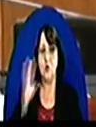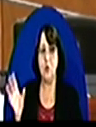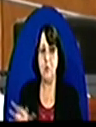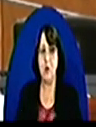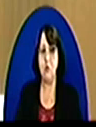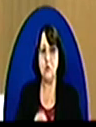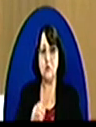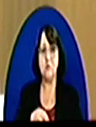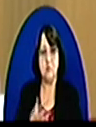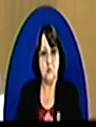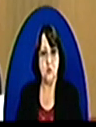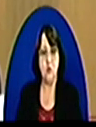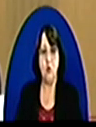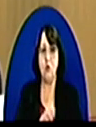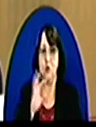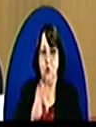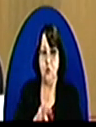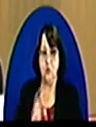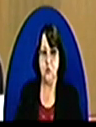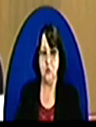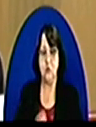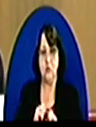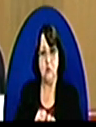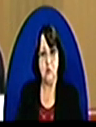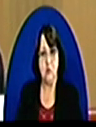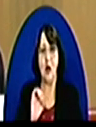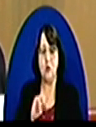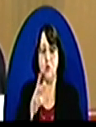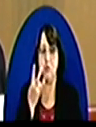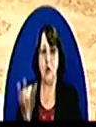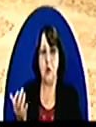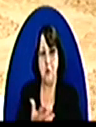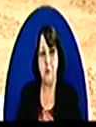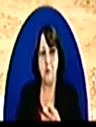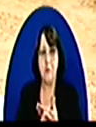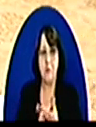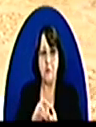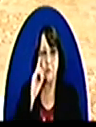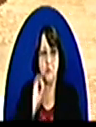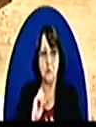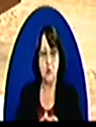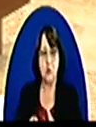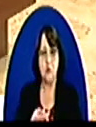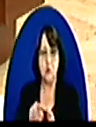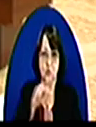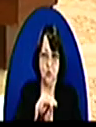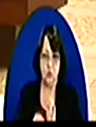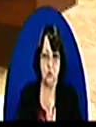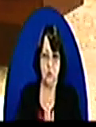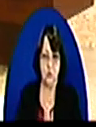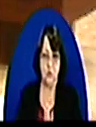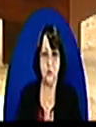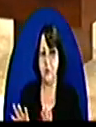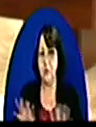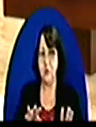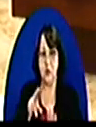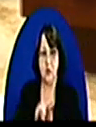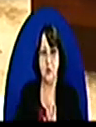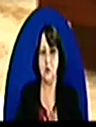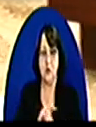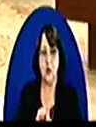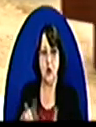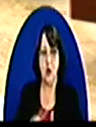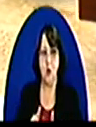байгуулах явцад коронавирусны цар тахлын эрсдлээс сэргийлэх үүднээс гаргасан холбогдох журмыг талууд мөрдөхгүй,